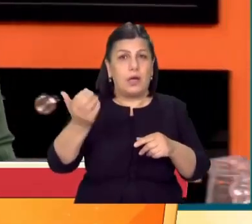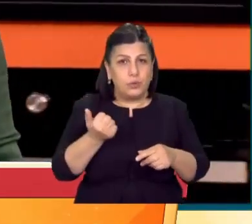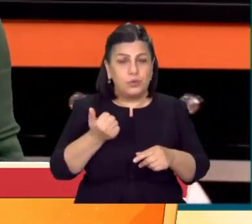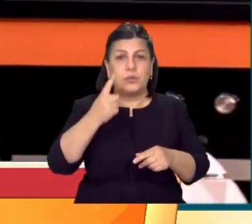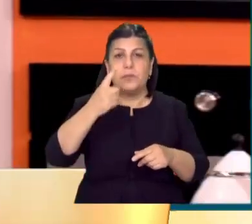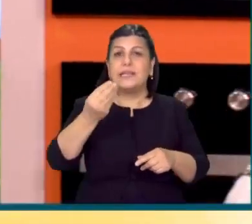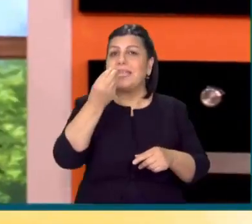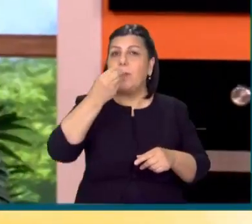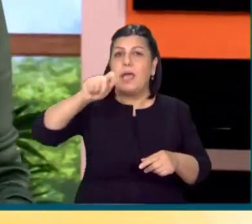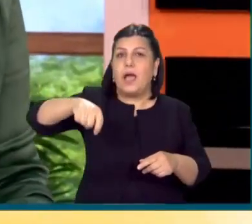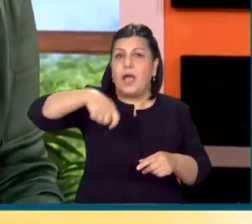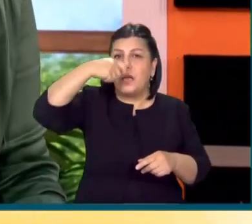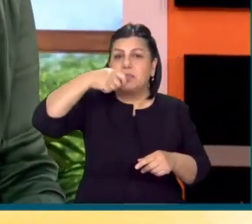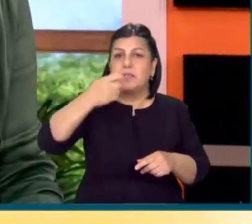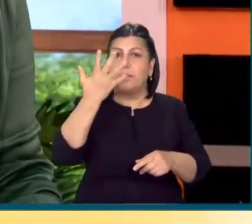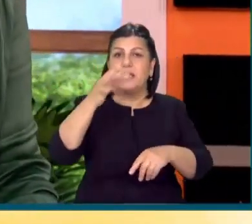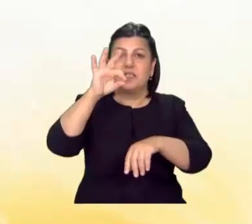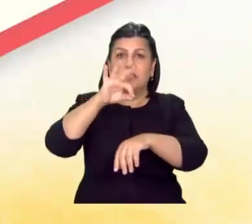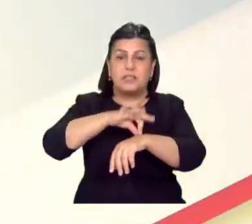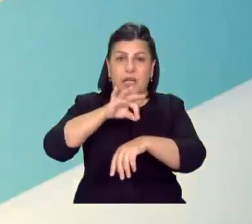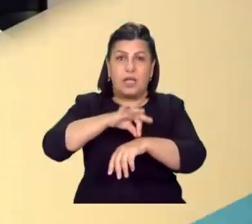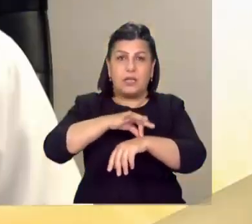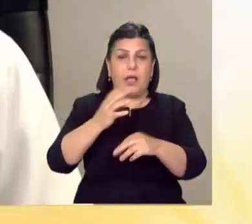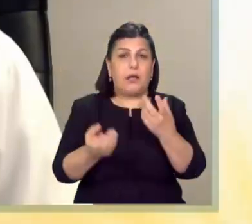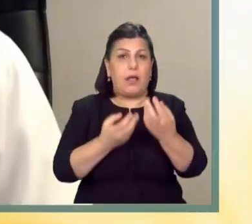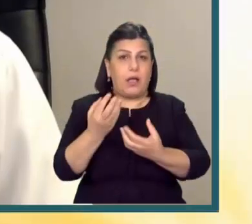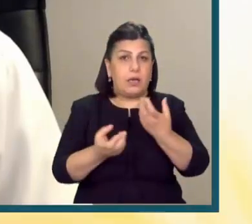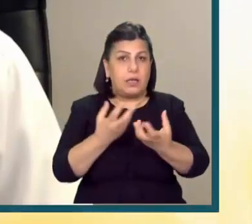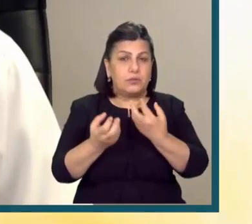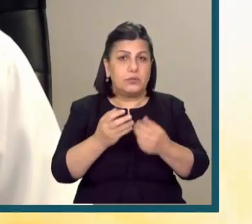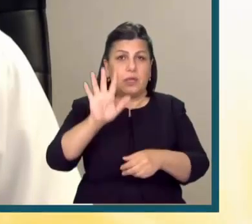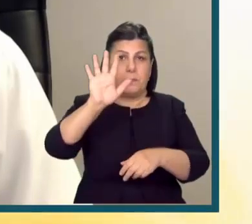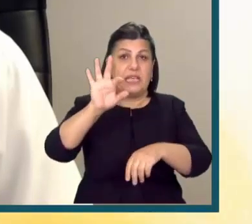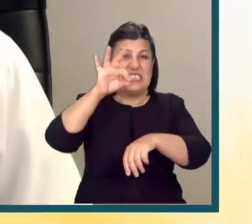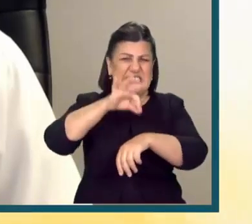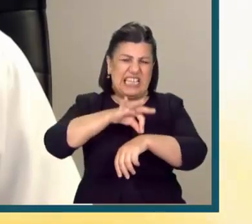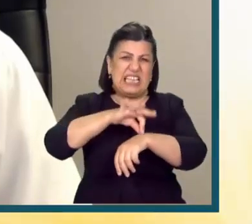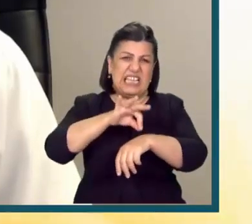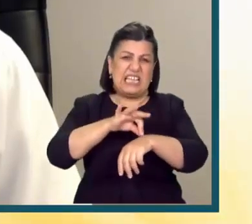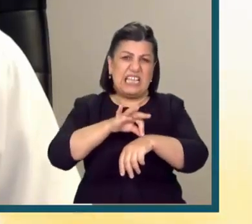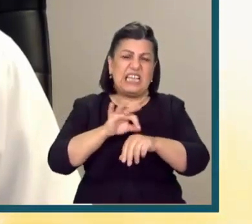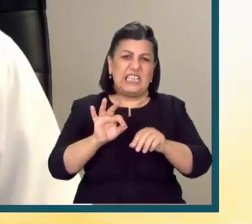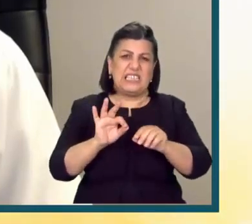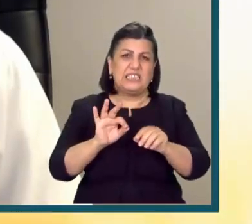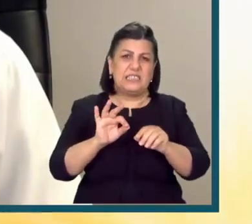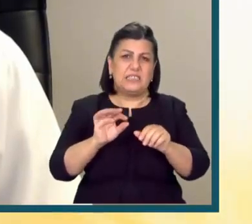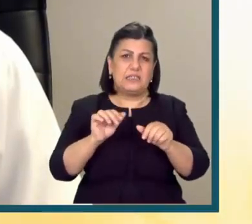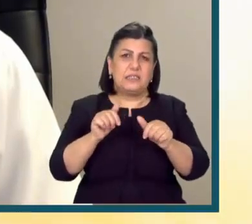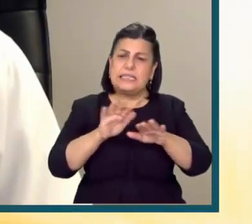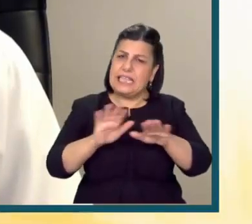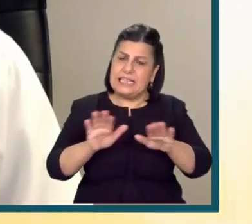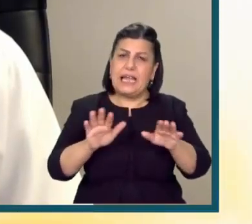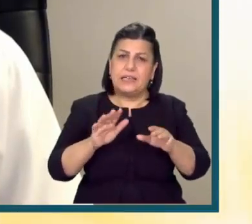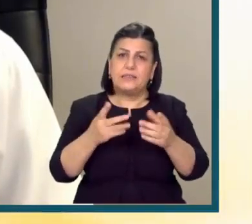böyle 5 dakika kaynatıyorsunuz. 5 dakika kaynayacak. Evet. Evet, 5 dakika